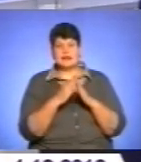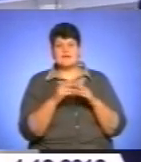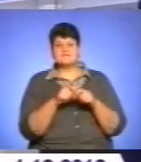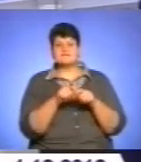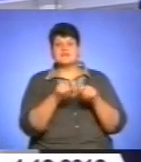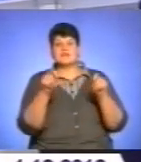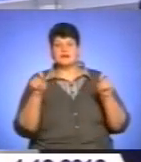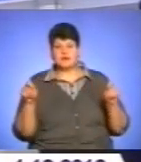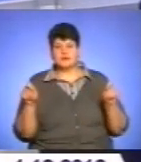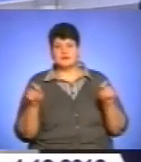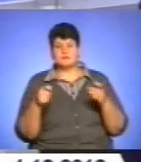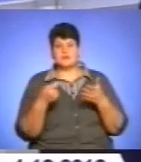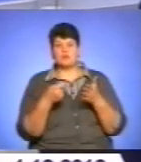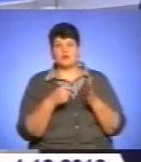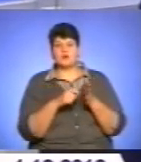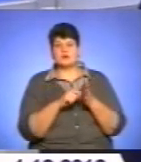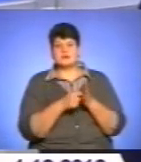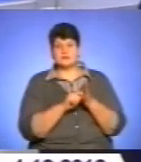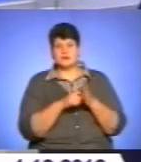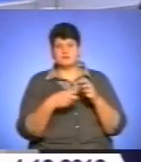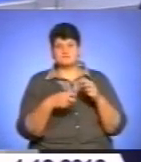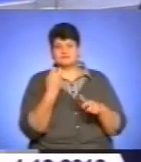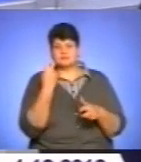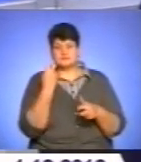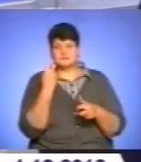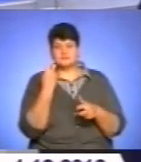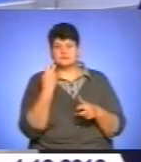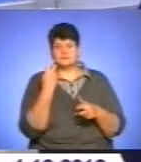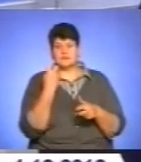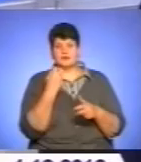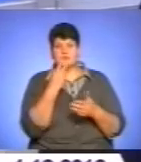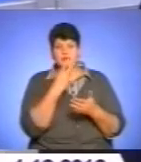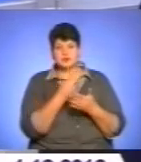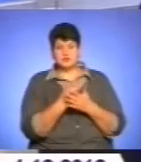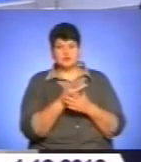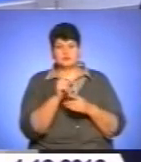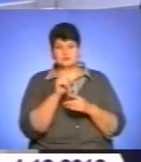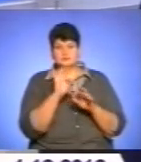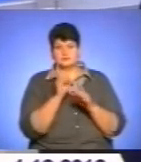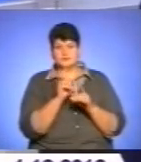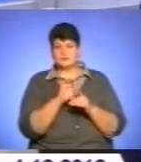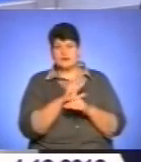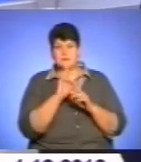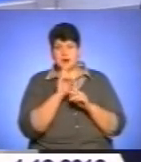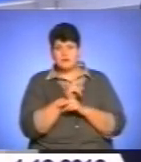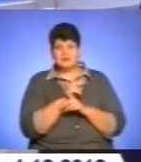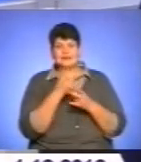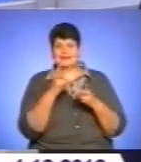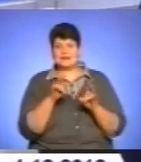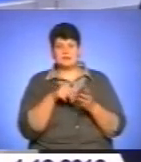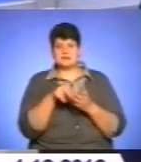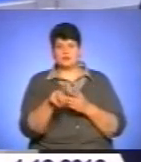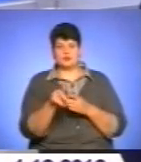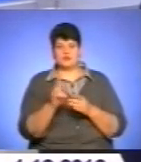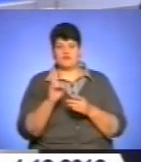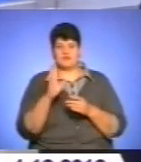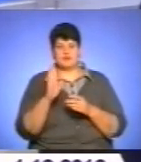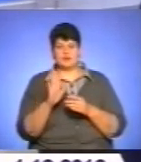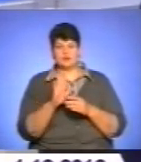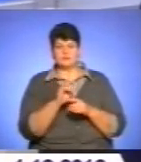квартири якимось виглядом пошкоджені, тобто не зовнішній вигляд їхній змінений, ні в якому випадку не потрібно заходити в таке